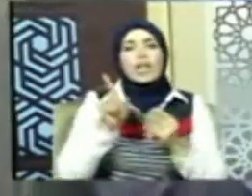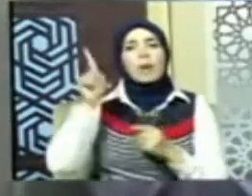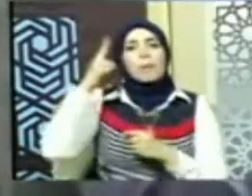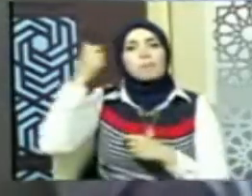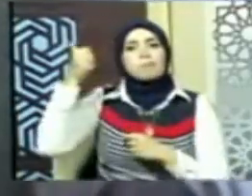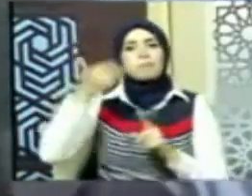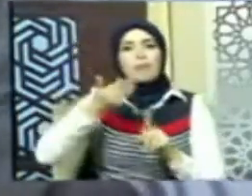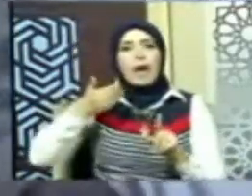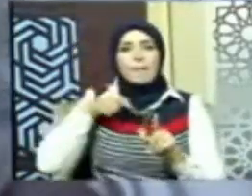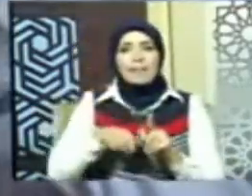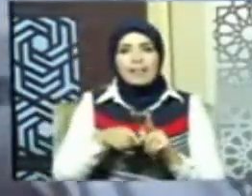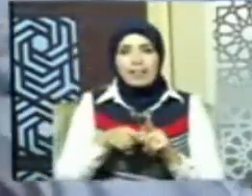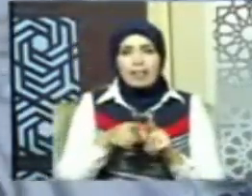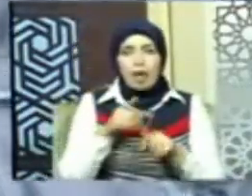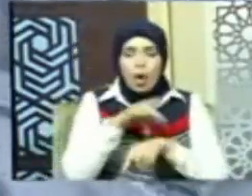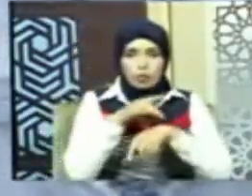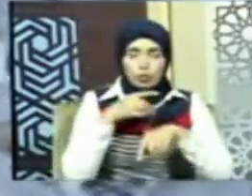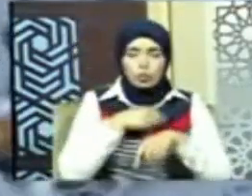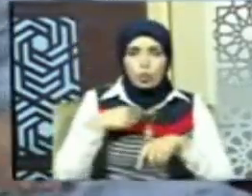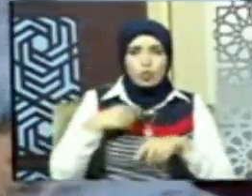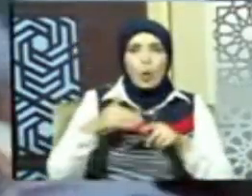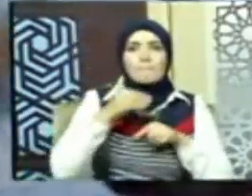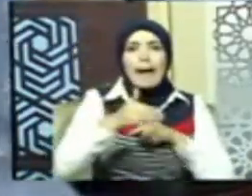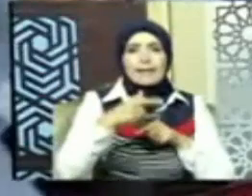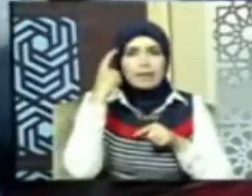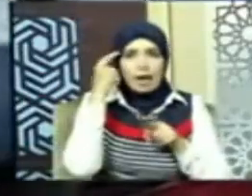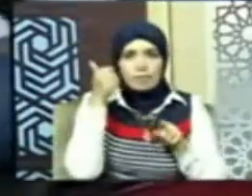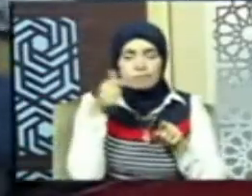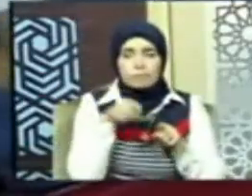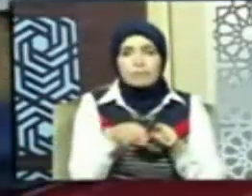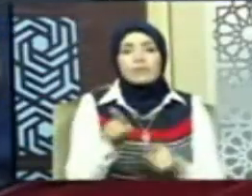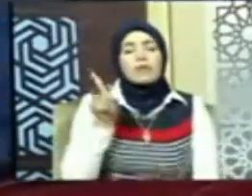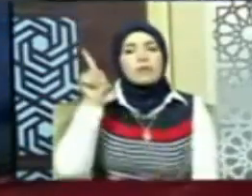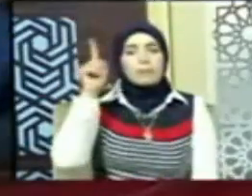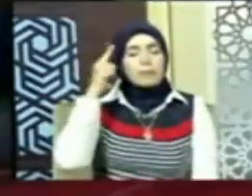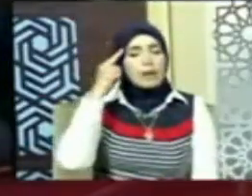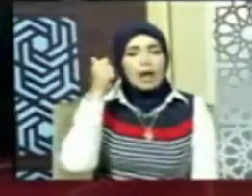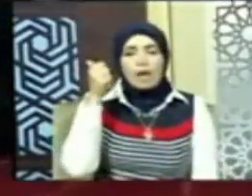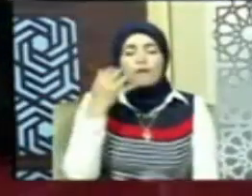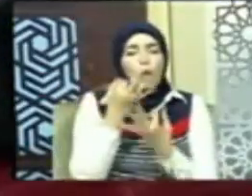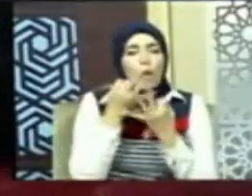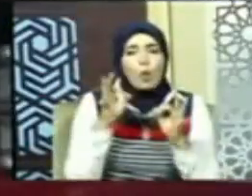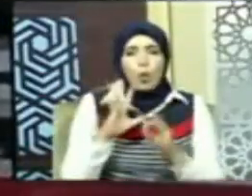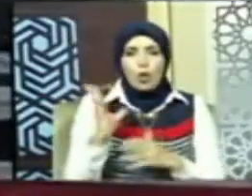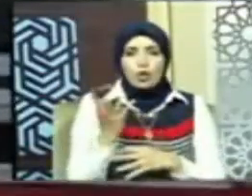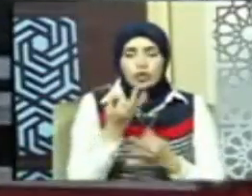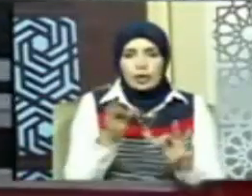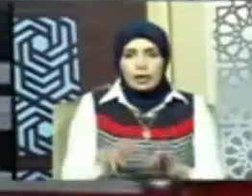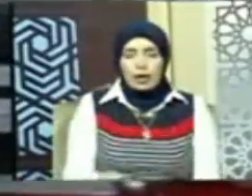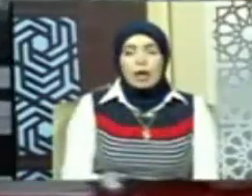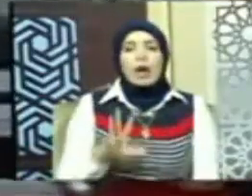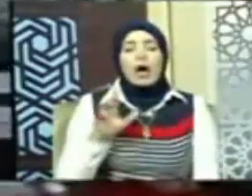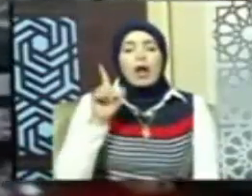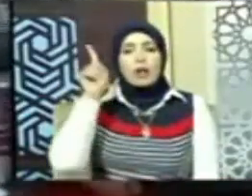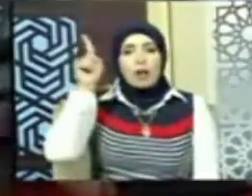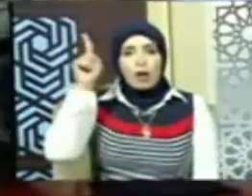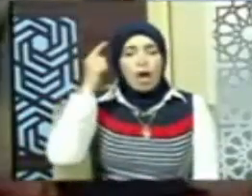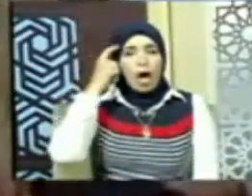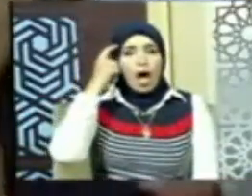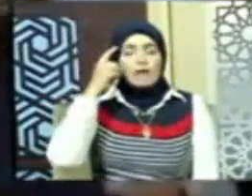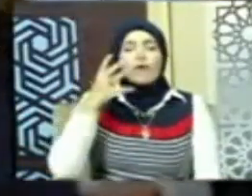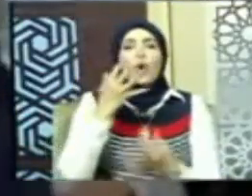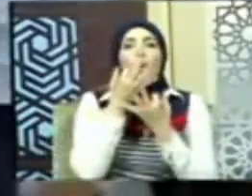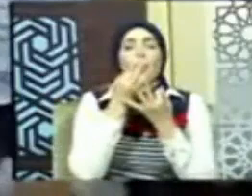علما مطلقا ويعلم ما في الأرحام؟ أن يعلموا كل ما في